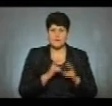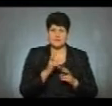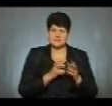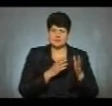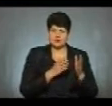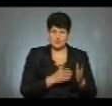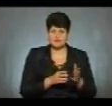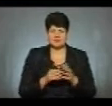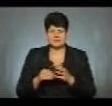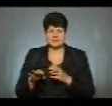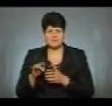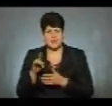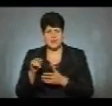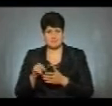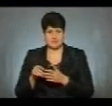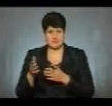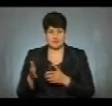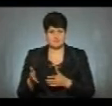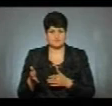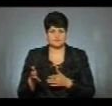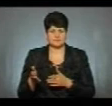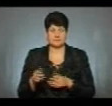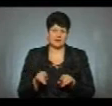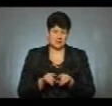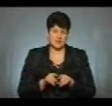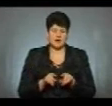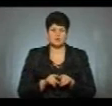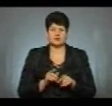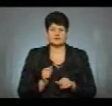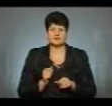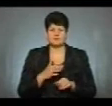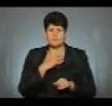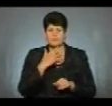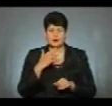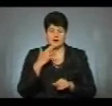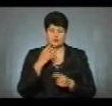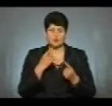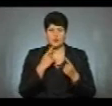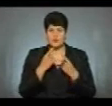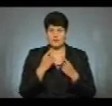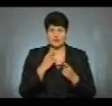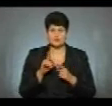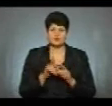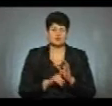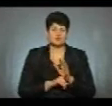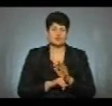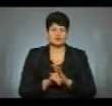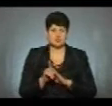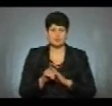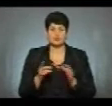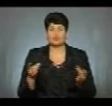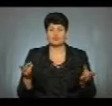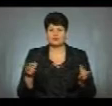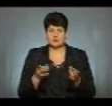і земельне питання. І також багато кажуть, що спочатку